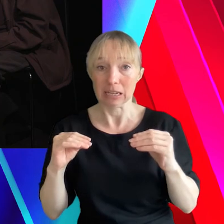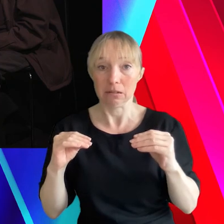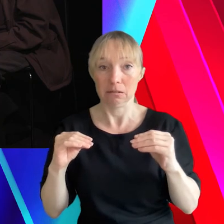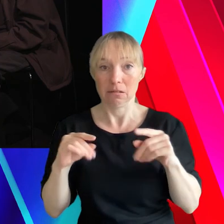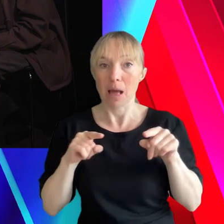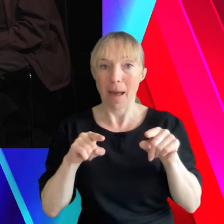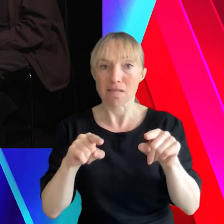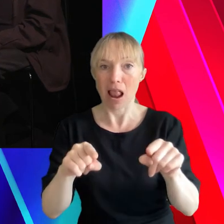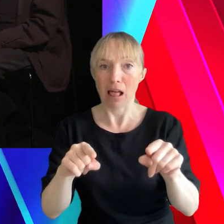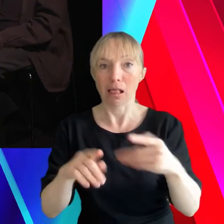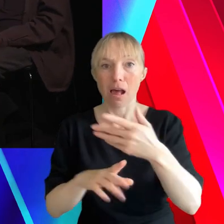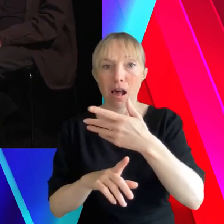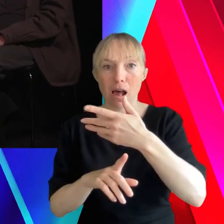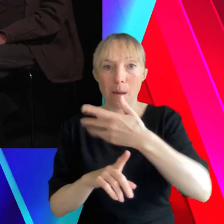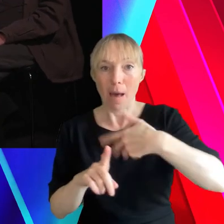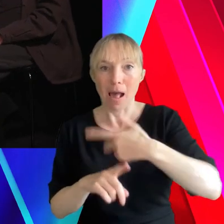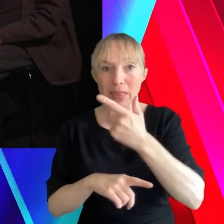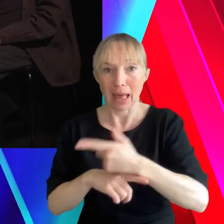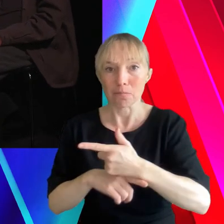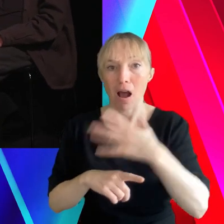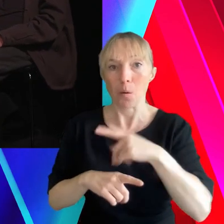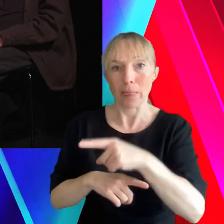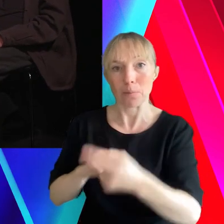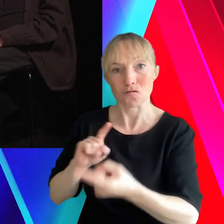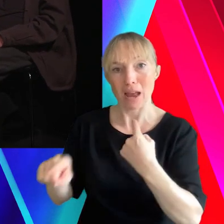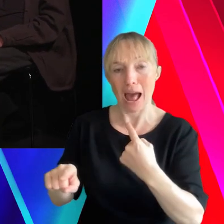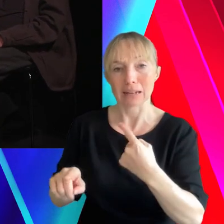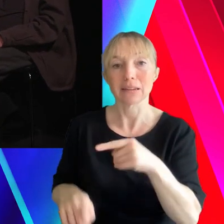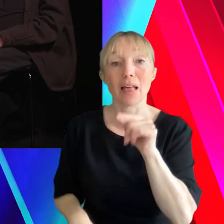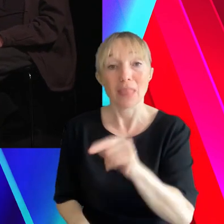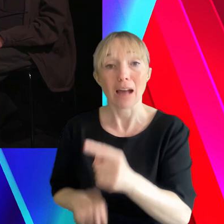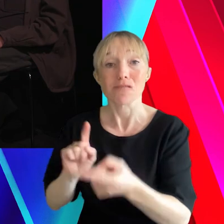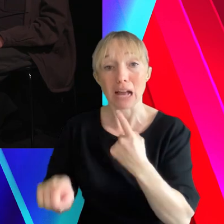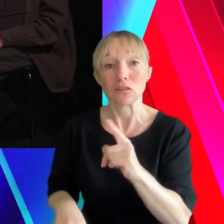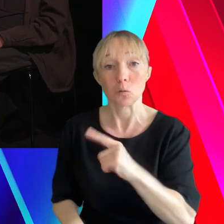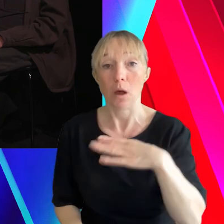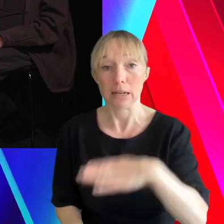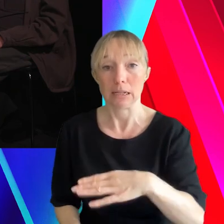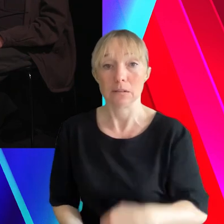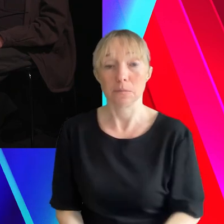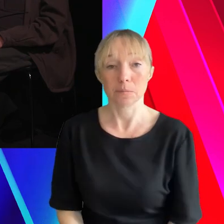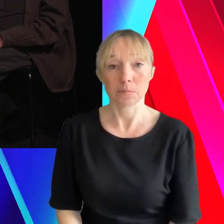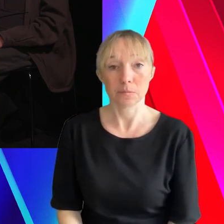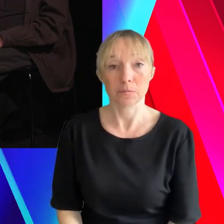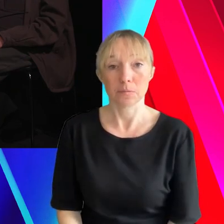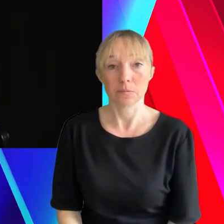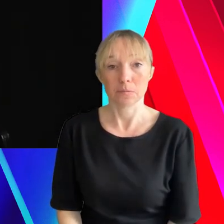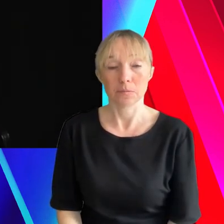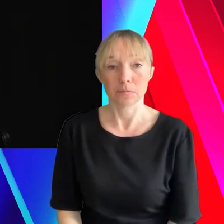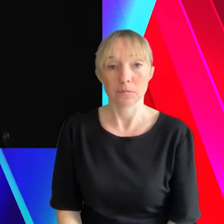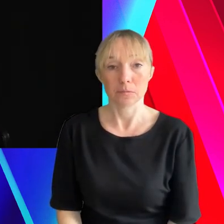want them to react to it, and the reaction is what I need. چیزی که خیلی خطرناکه و بیشترین انرژی من در کار با بچه